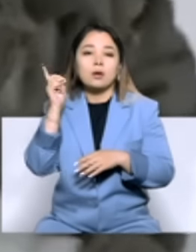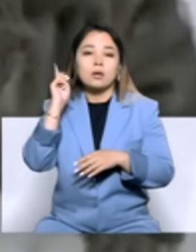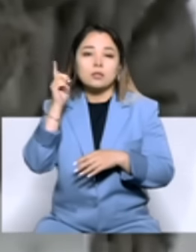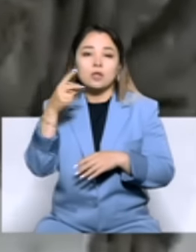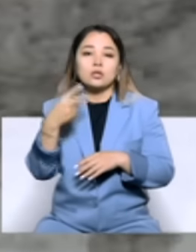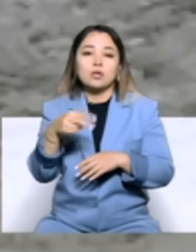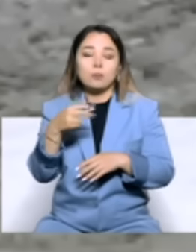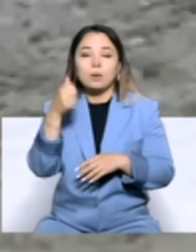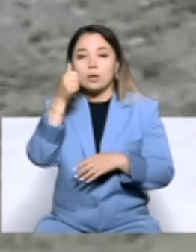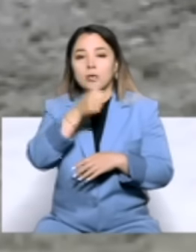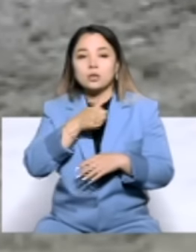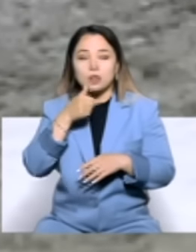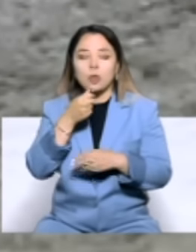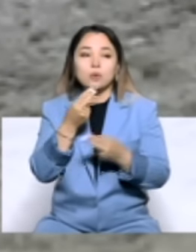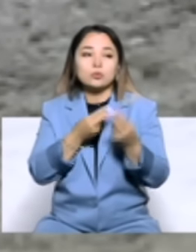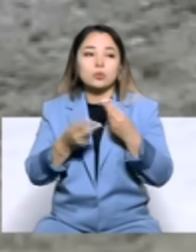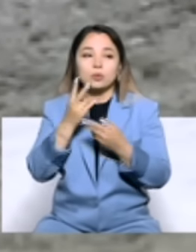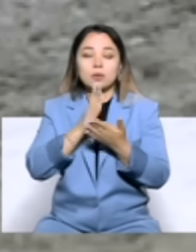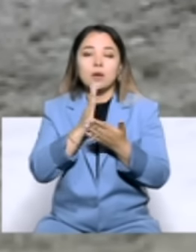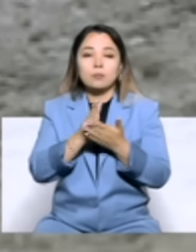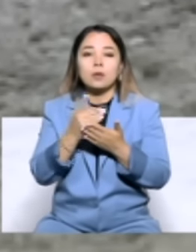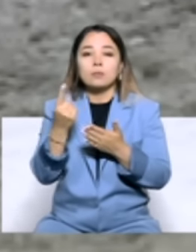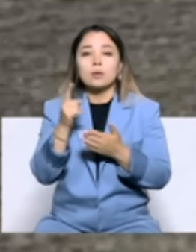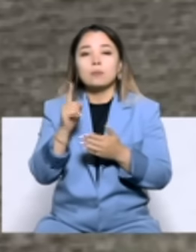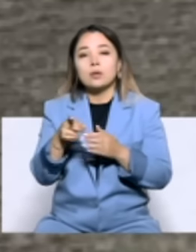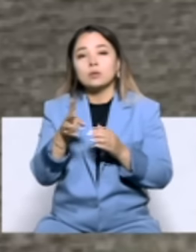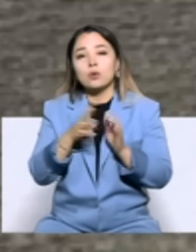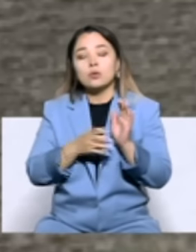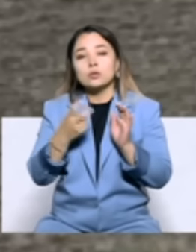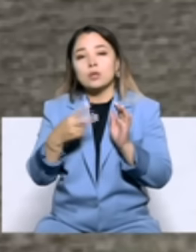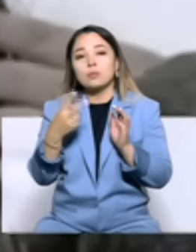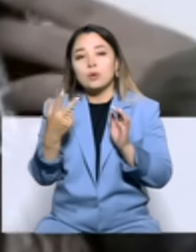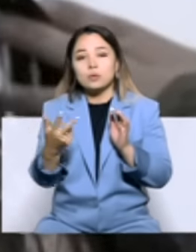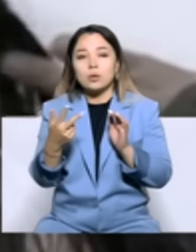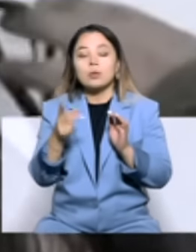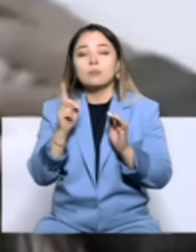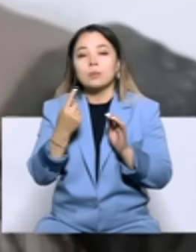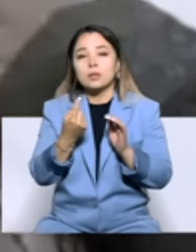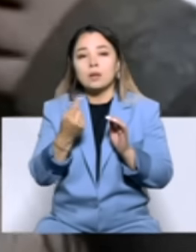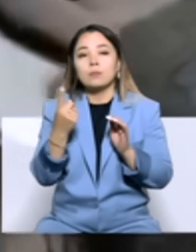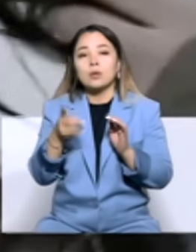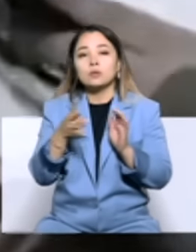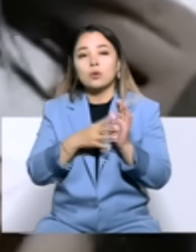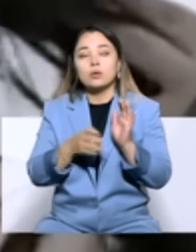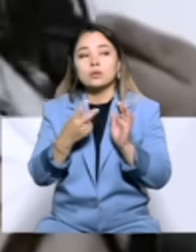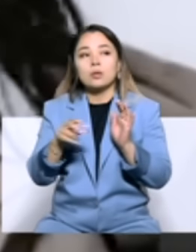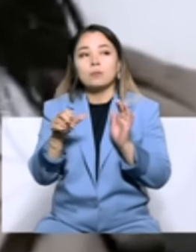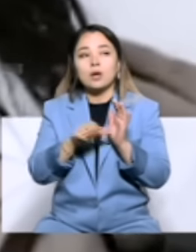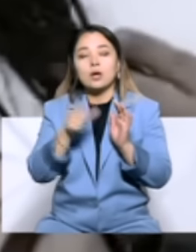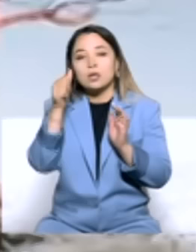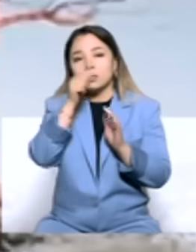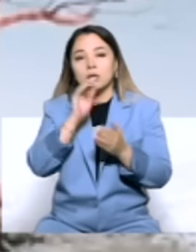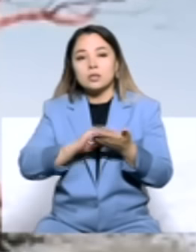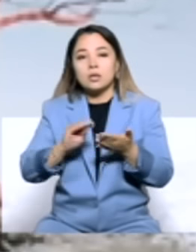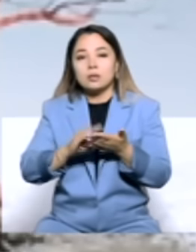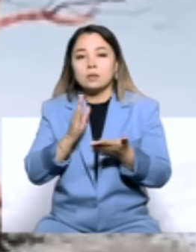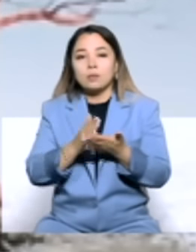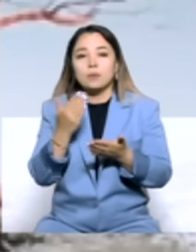ғасырдың 20-шы жылдарын суреттейді. Бірі 1923, енді бірі 1926 жылы